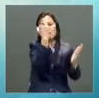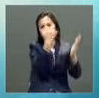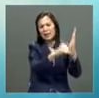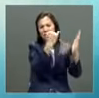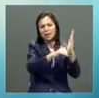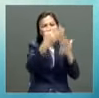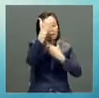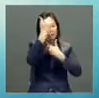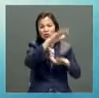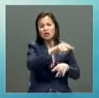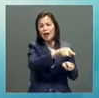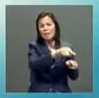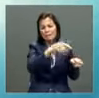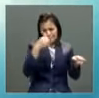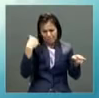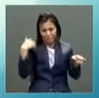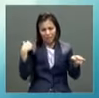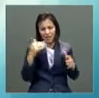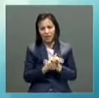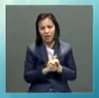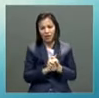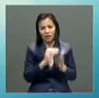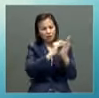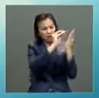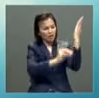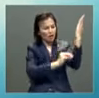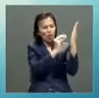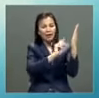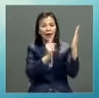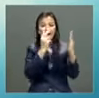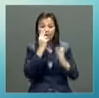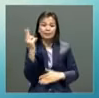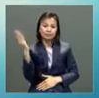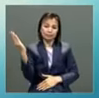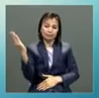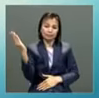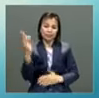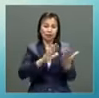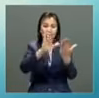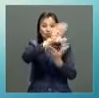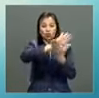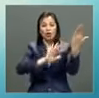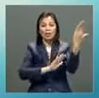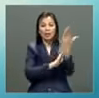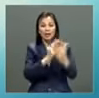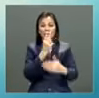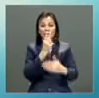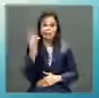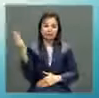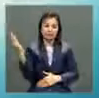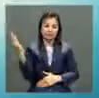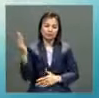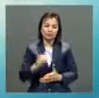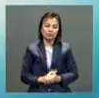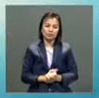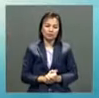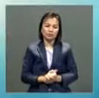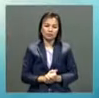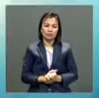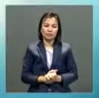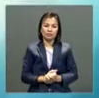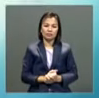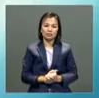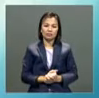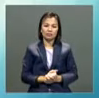ยู่ซึ่งก็กระจายกันไปอยู่ที่ตรงไหนก็ได้เห็นนะครับทั่วประเทศอันนี้ผมนำเรียนนะครับว่าไม่ได้